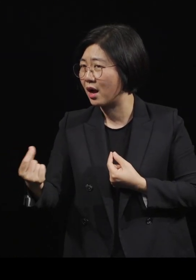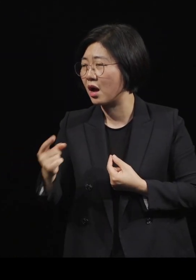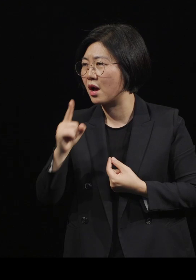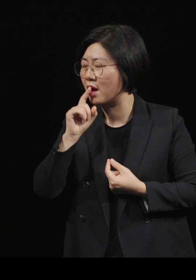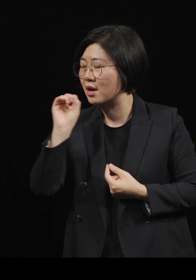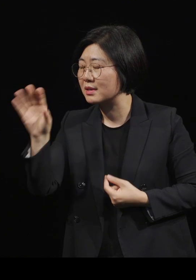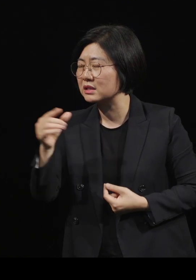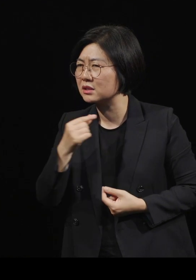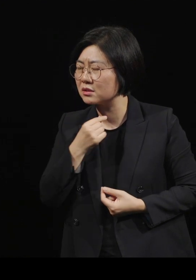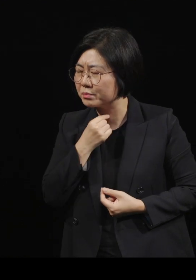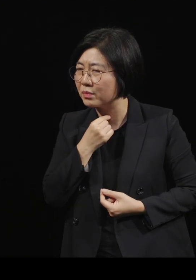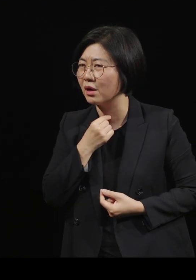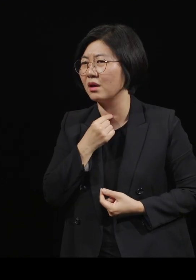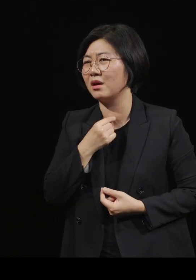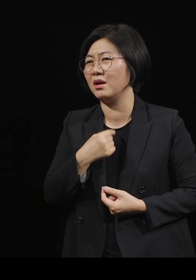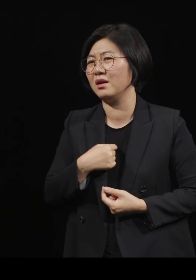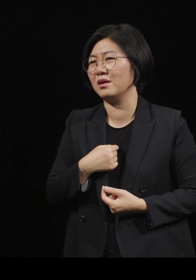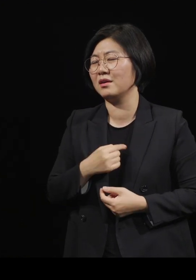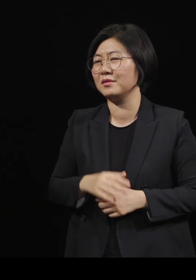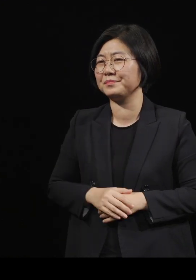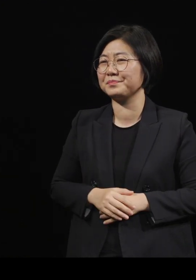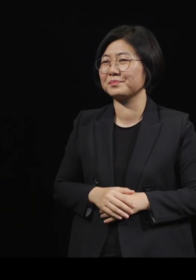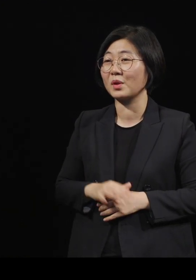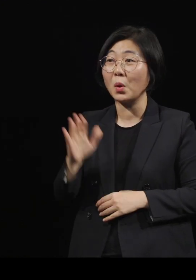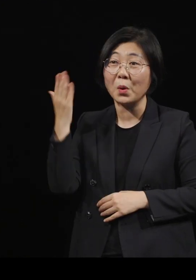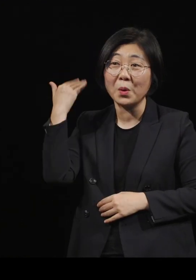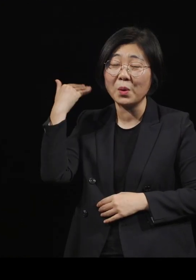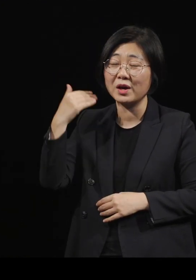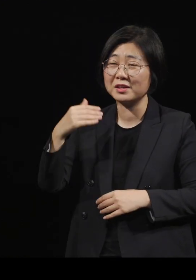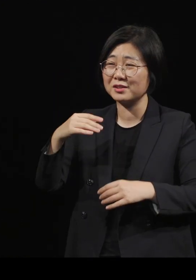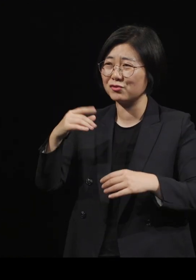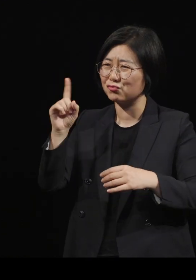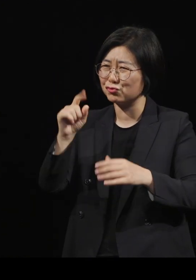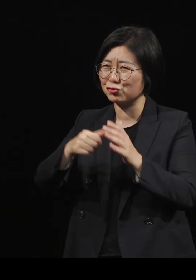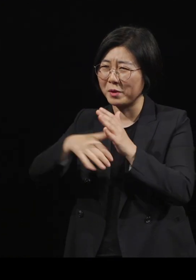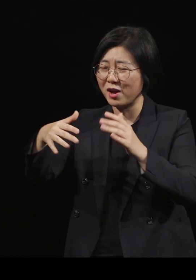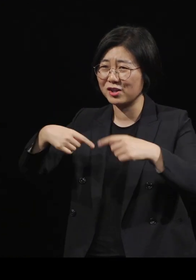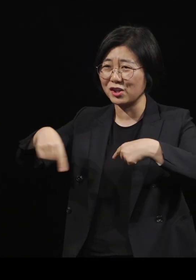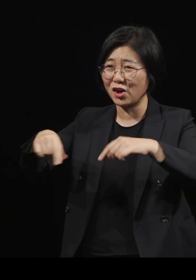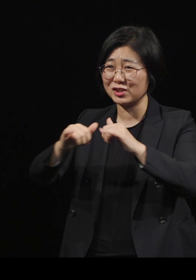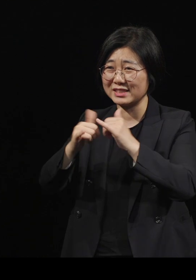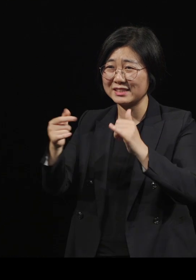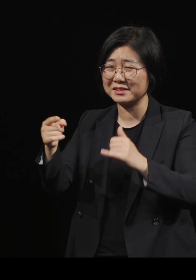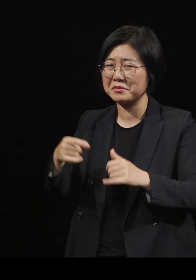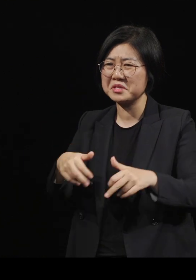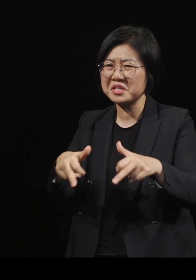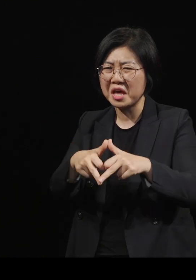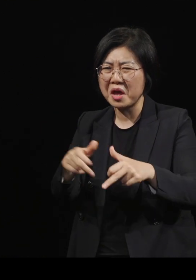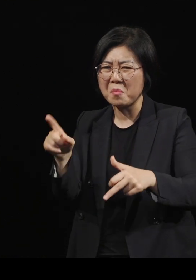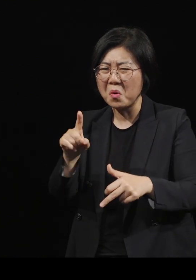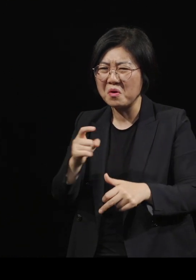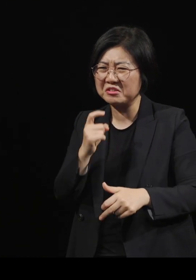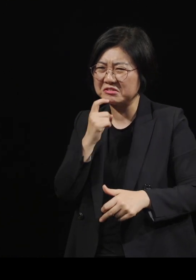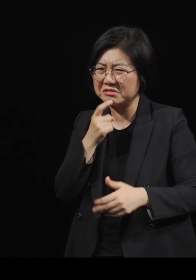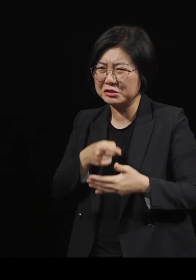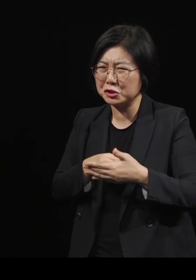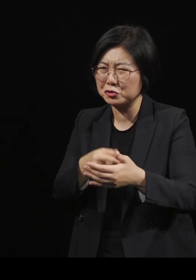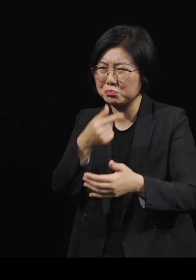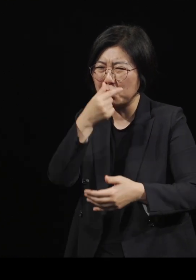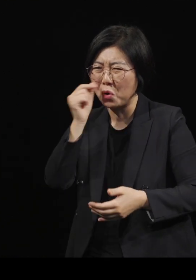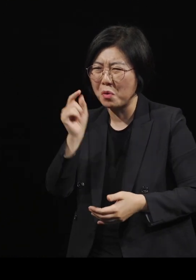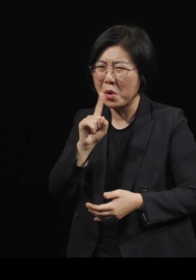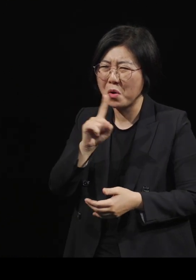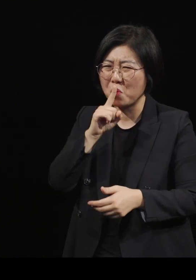싶었어요. 왜 최근에 한 정치인 분이 뭐 장애인 의지 부족 이런 발언이 좀 논란이 된